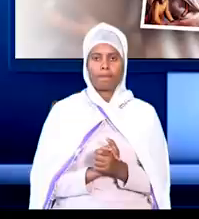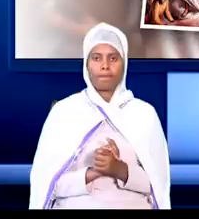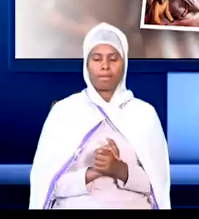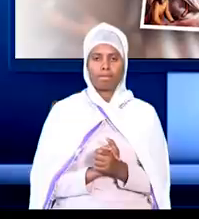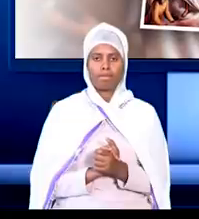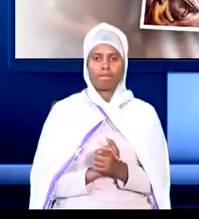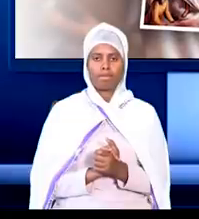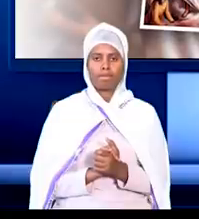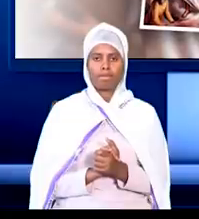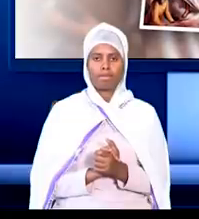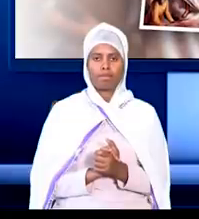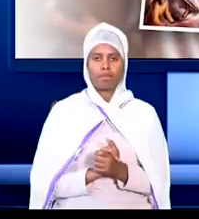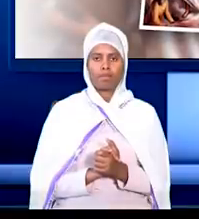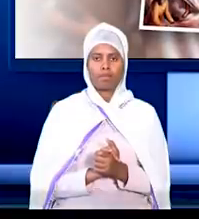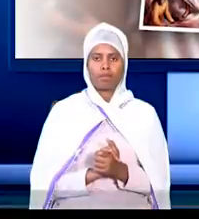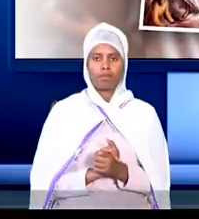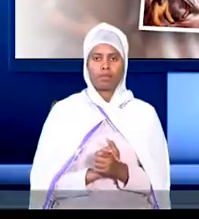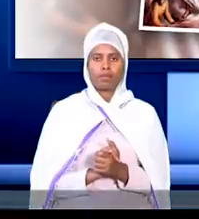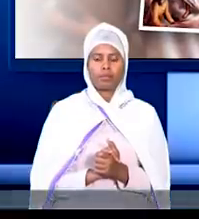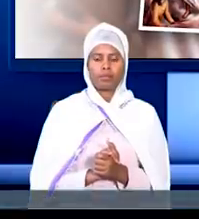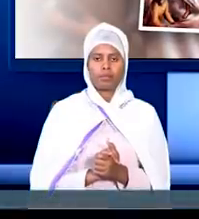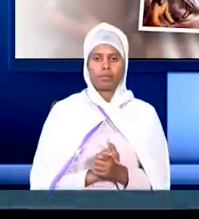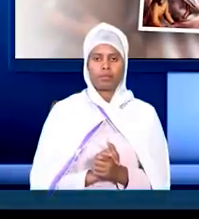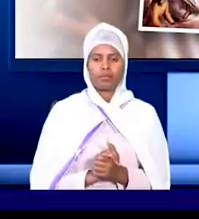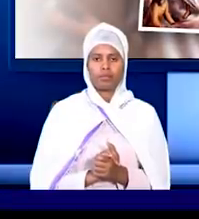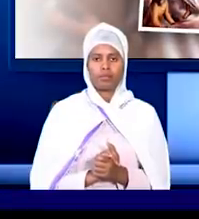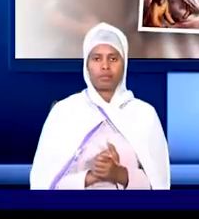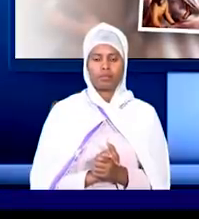ግልብጥ ኢልና ንመልከት ንመለስ